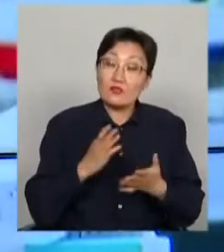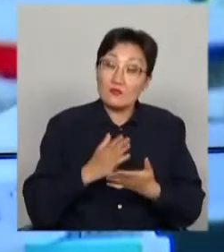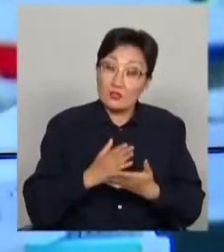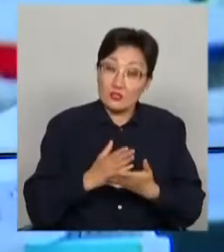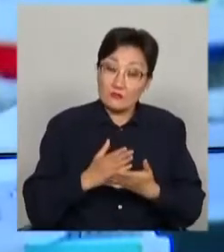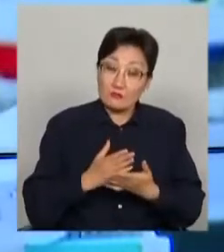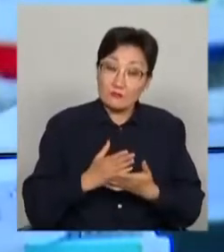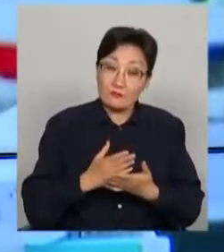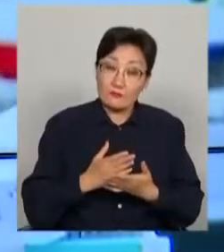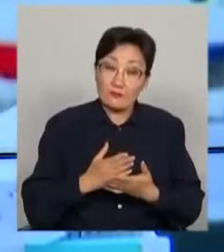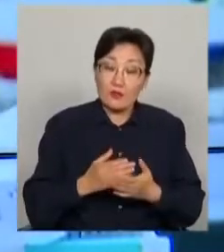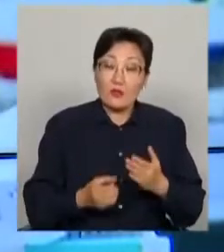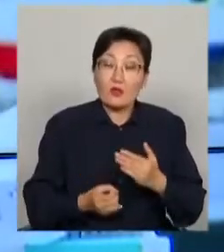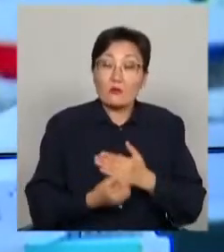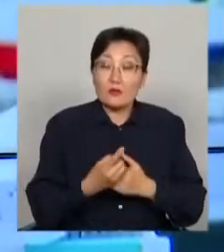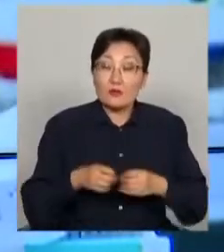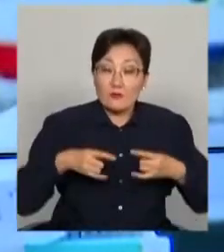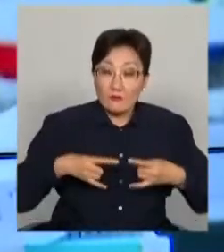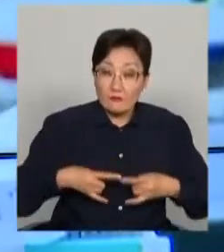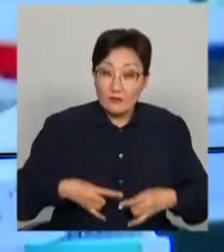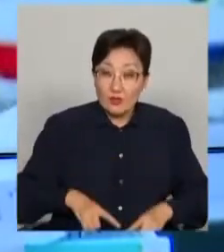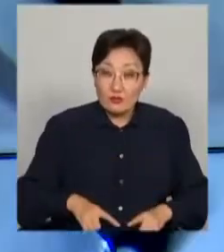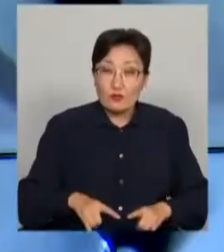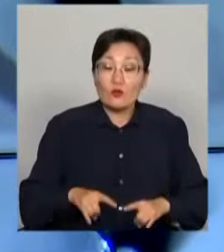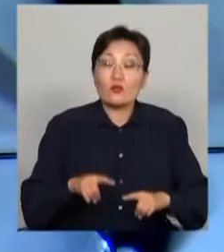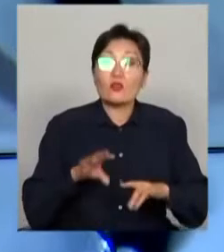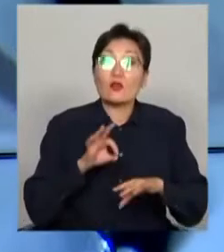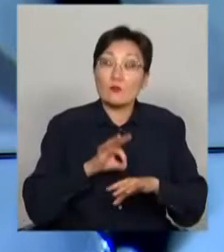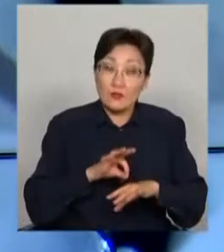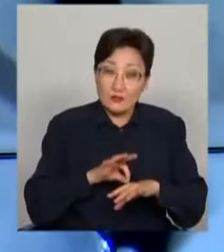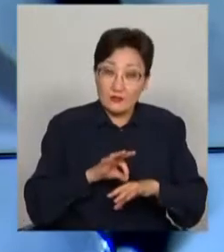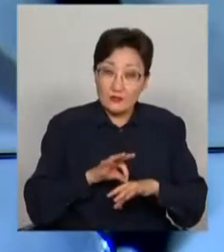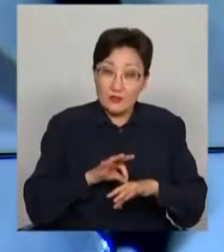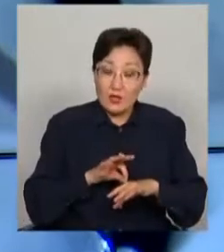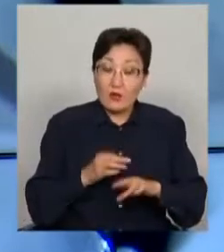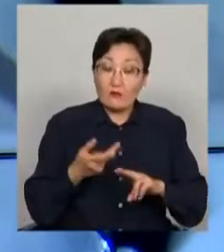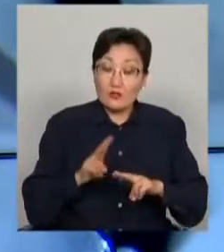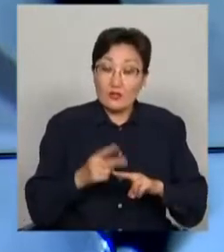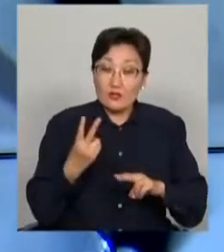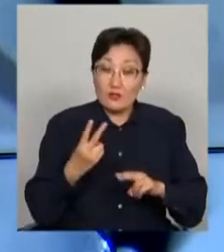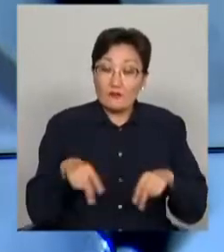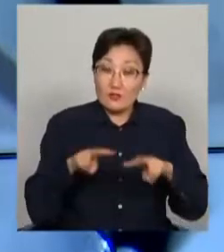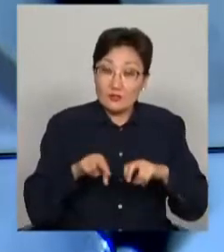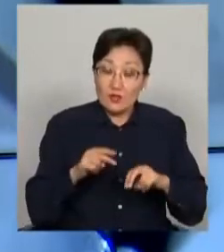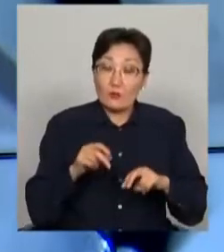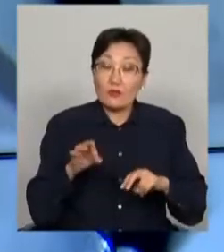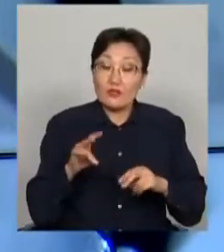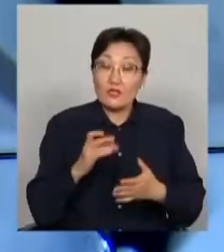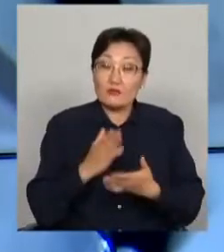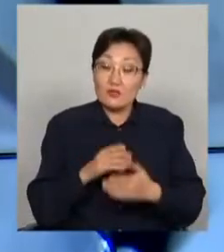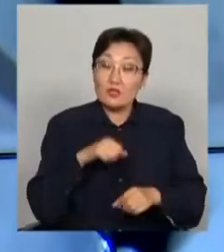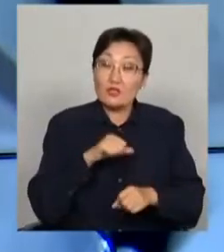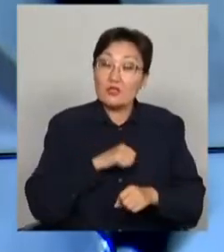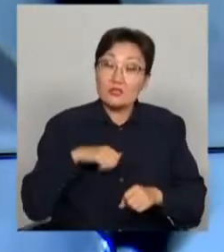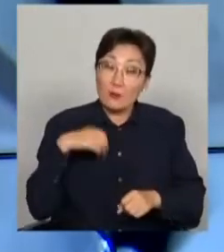является выявление врожденных пороков развития. И вот эти два скрининга, они являются самыми